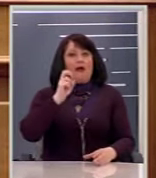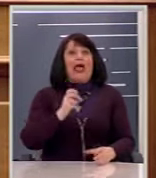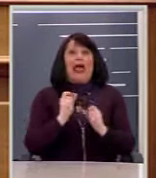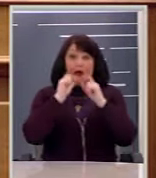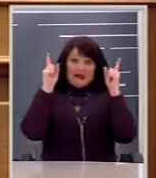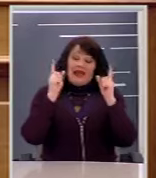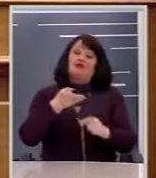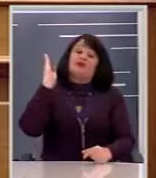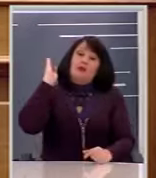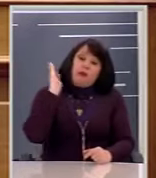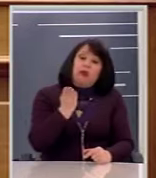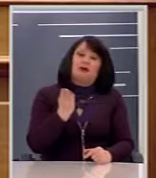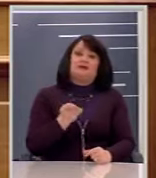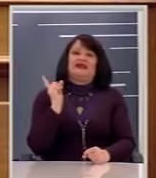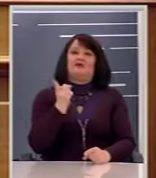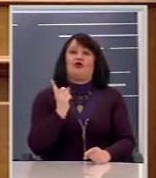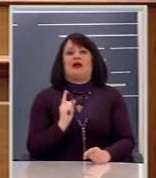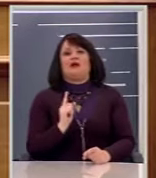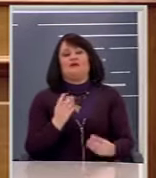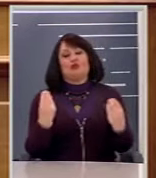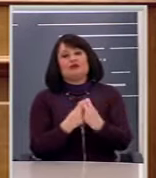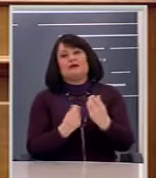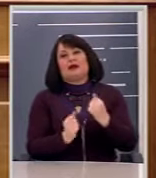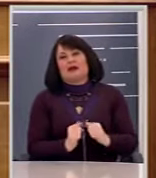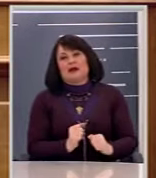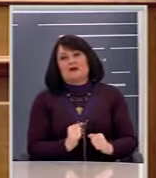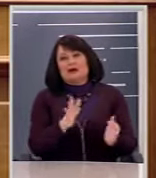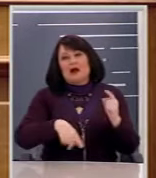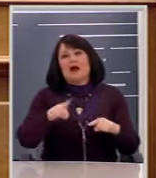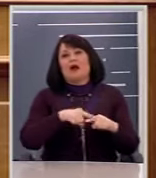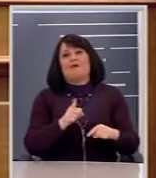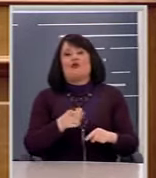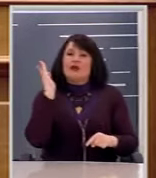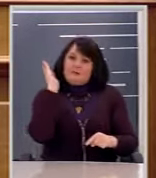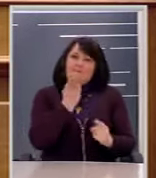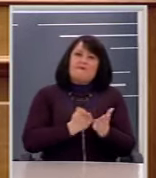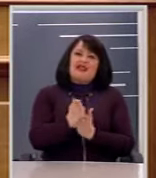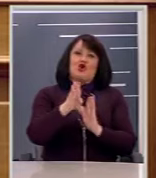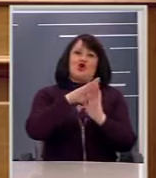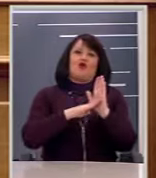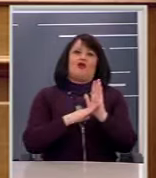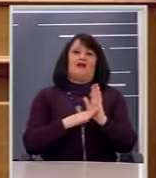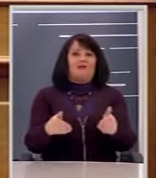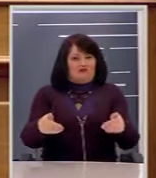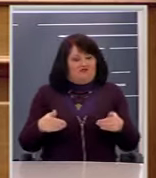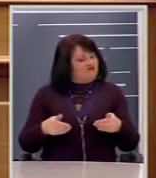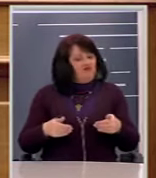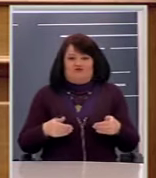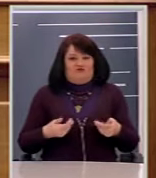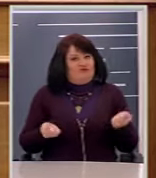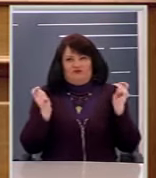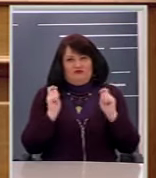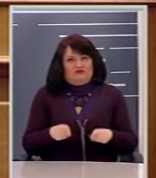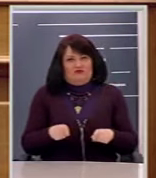επιτέλους την ποινή που αξίζει να πληρώσουν από τον ελληνικό ποινικό κώδικα. Δεν θα κάνουμε πίσω, κυρίες συνάδελφοι, και τη χάρη